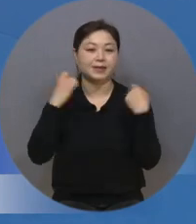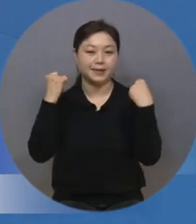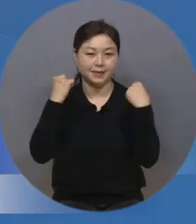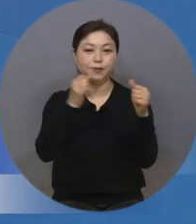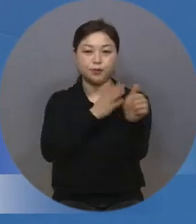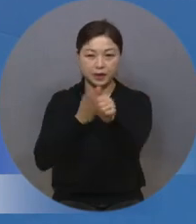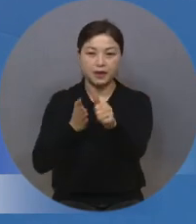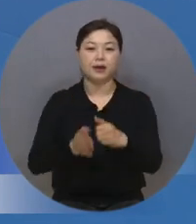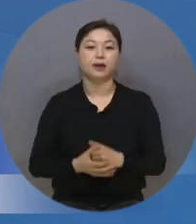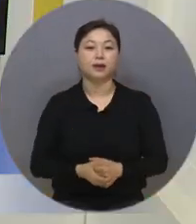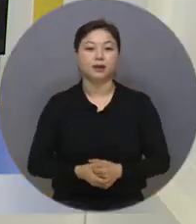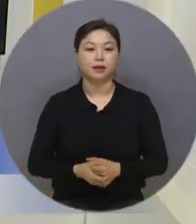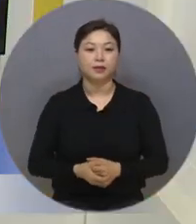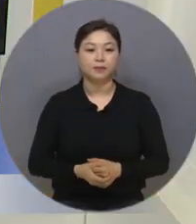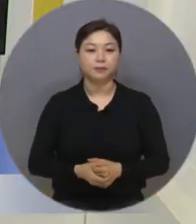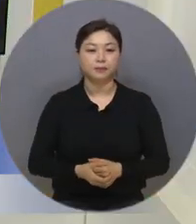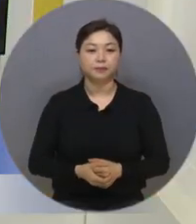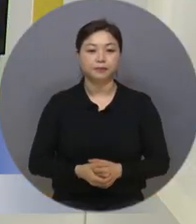부탁드립니다